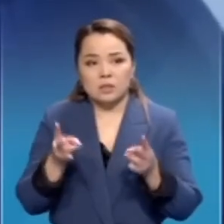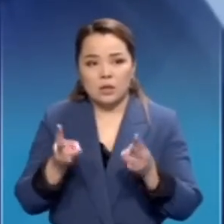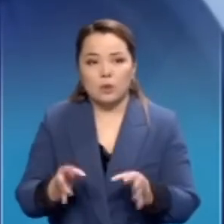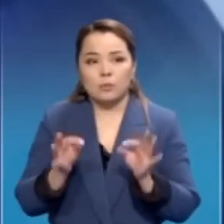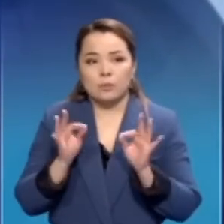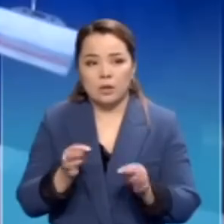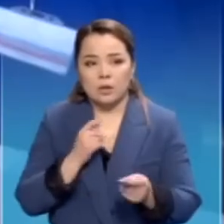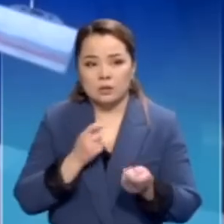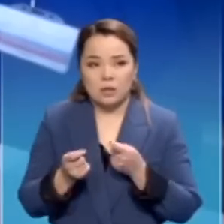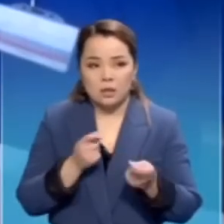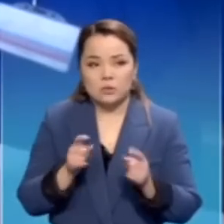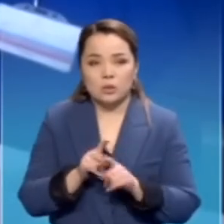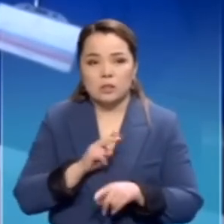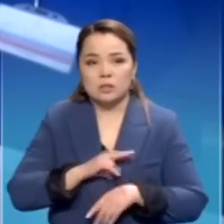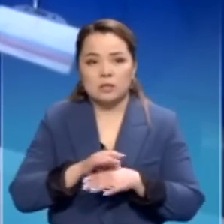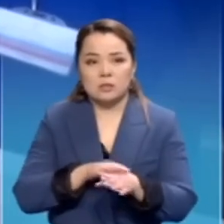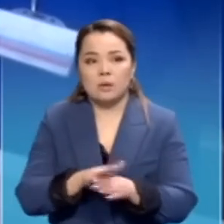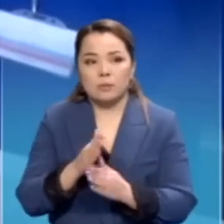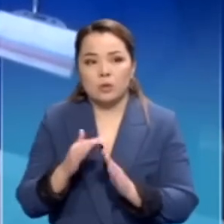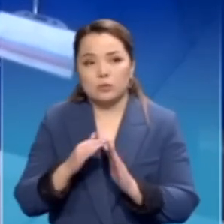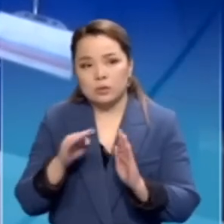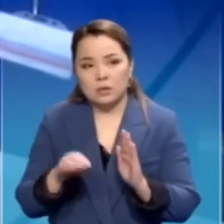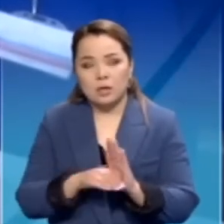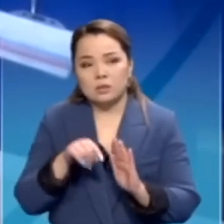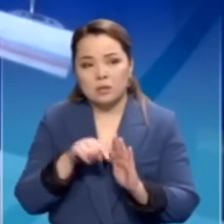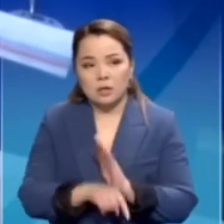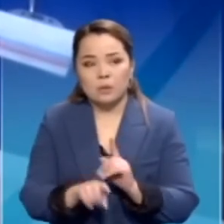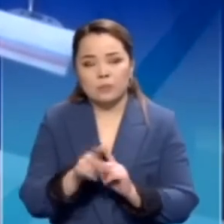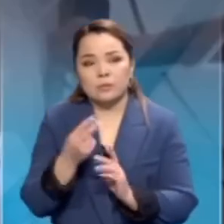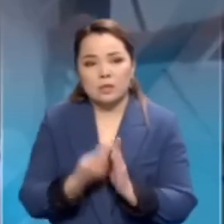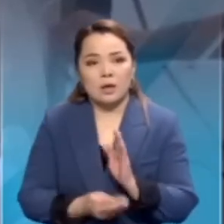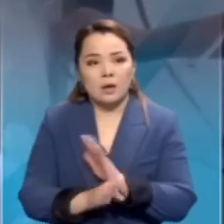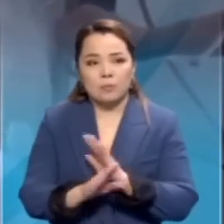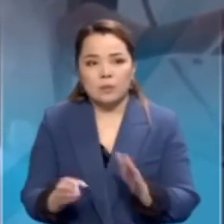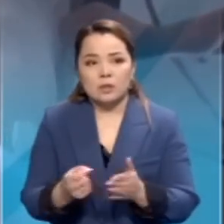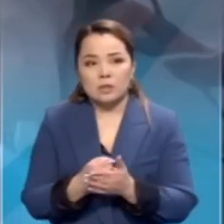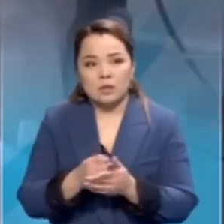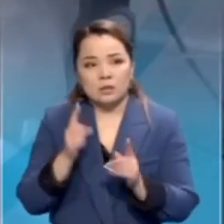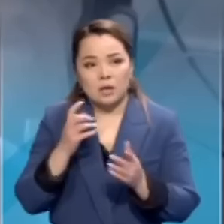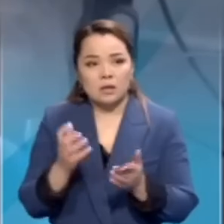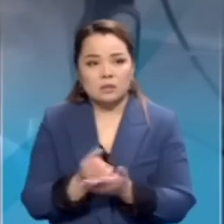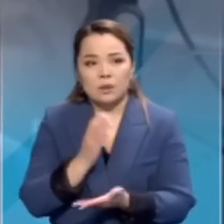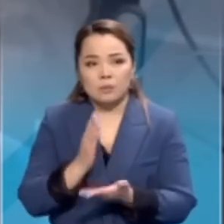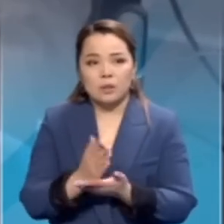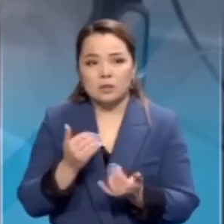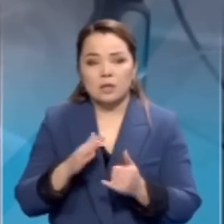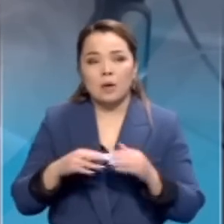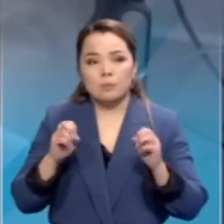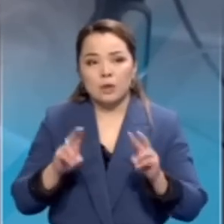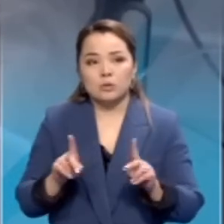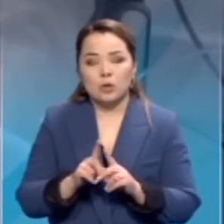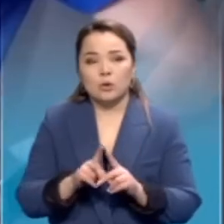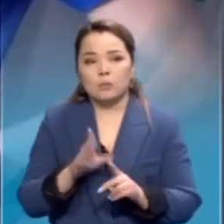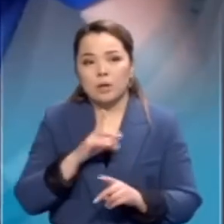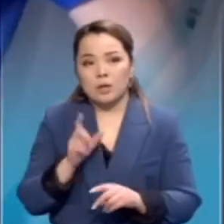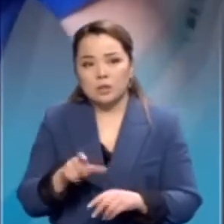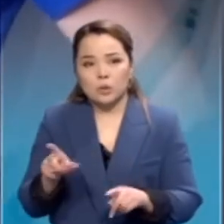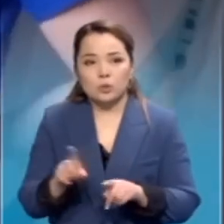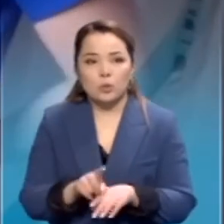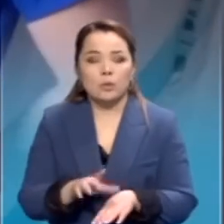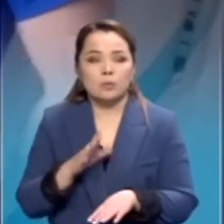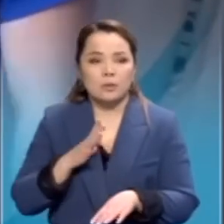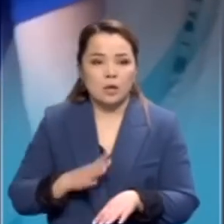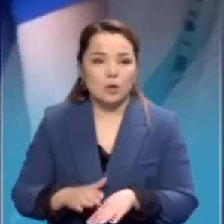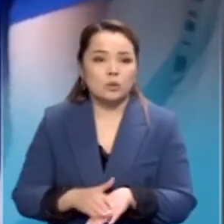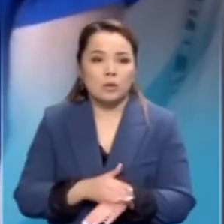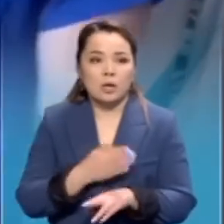öte dürüs saqtıq şaralarını istegen. Üyündünün astında da berilmey qıyının qıyuun taptı. Alayda mamandar adamnıñ şölge uzaq